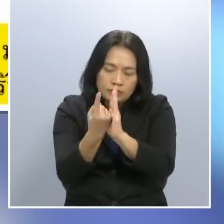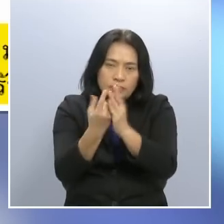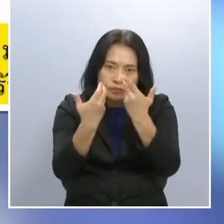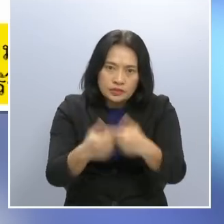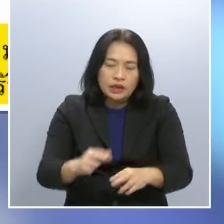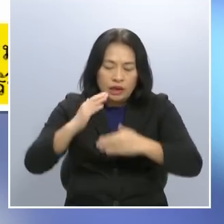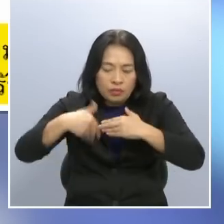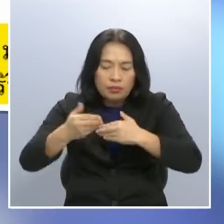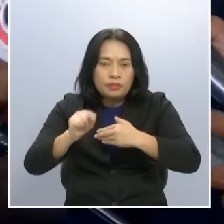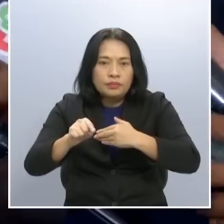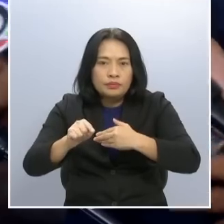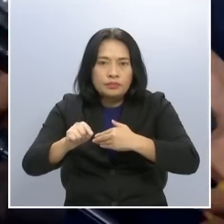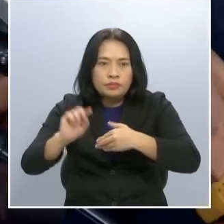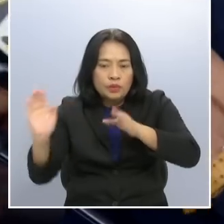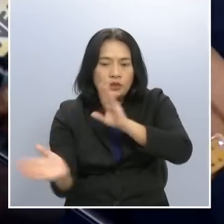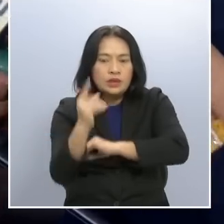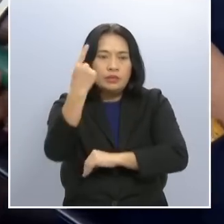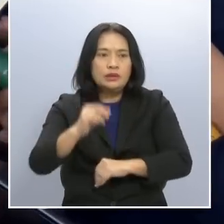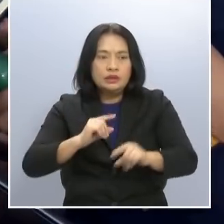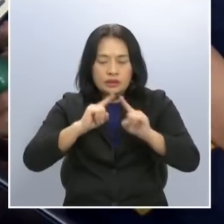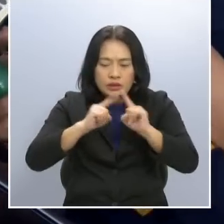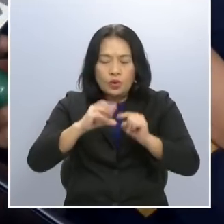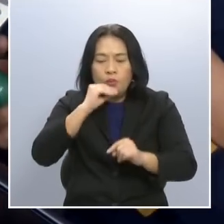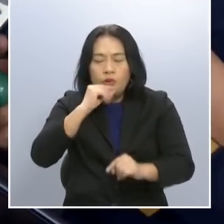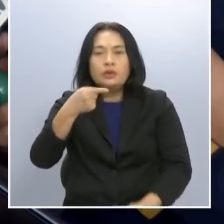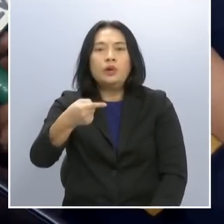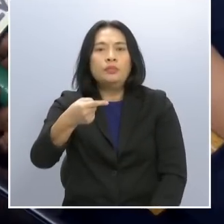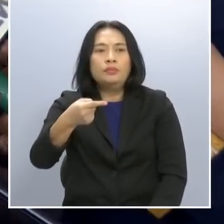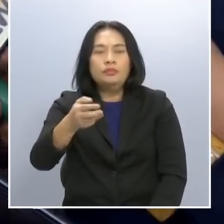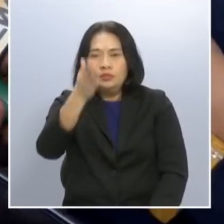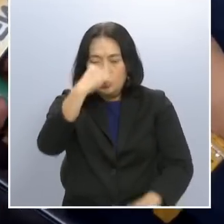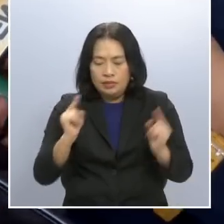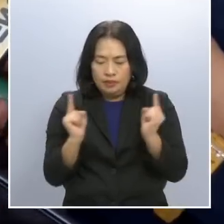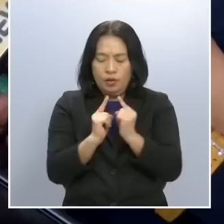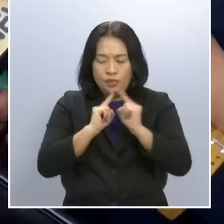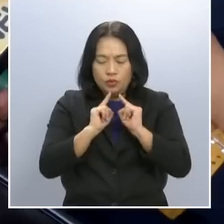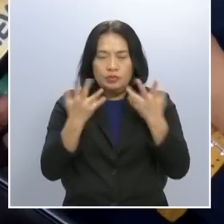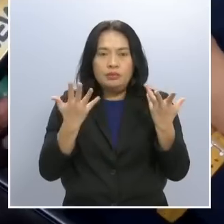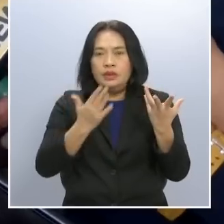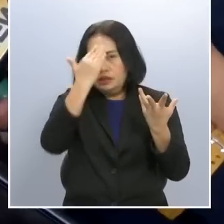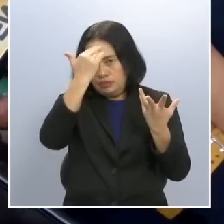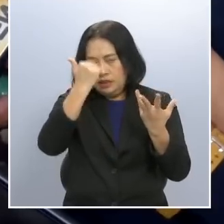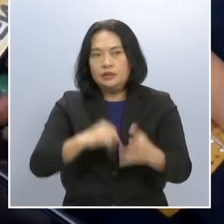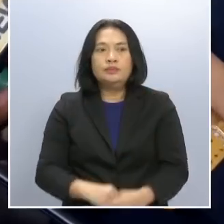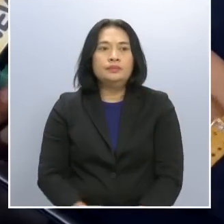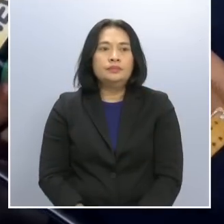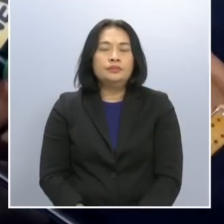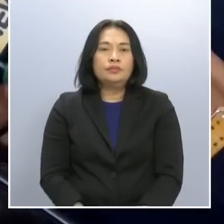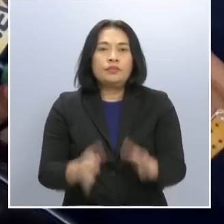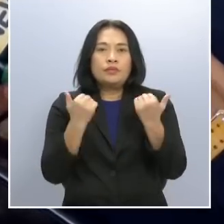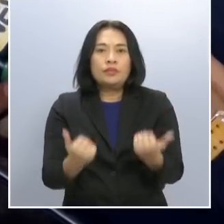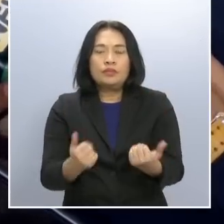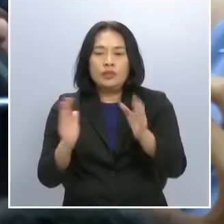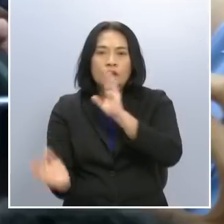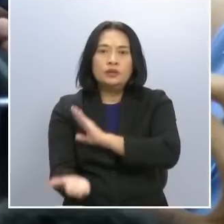อีกวันนึงมันกลับตลปัดเป็นการพูดในเชิงลบ เออทำไมถึงไม่พูดตั้งแต่ตอนนั้น ใช่ ลักษณะแบบนั้นนะฮะ ค่ะ เช้านี้นายแพทย์